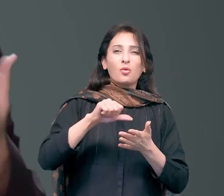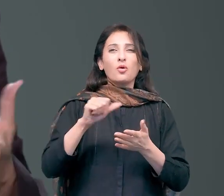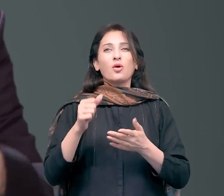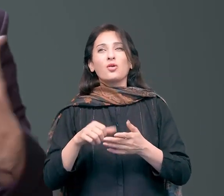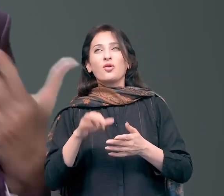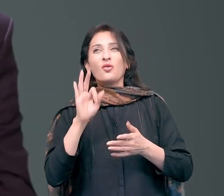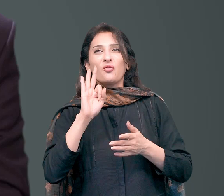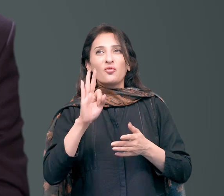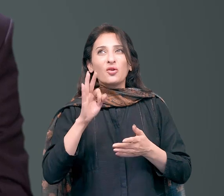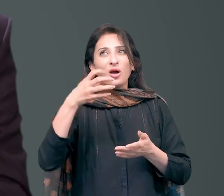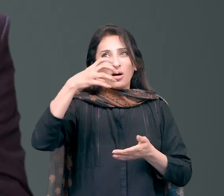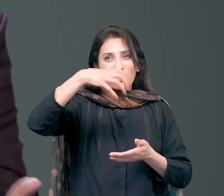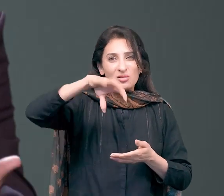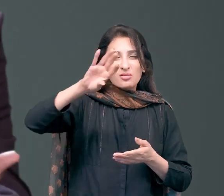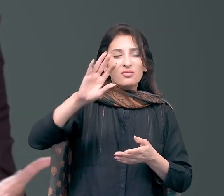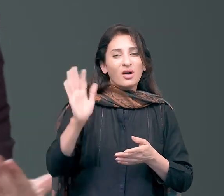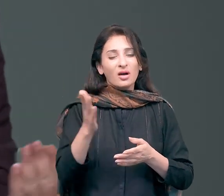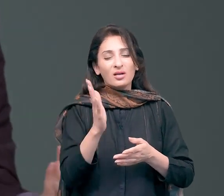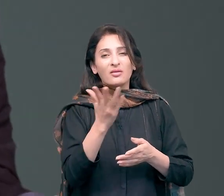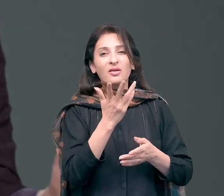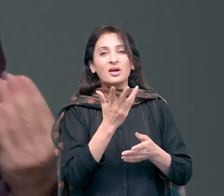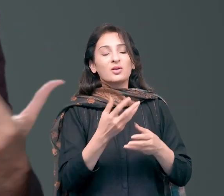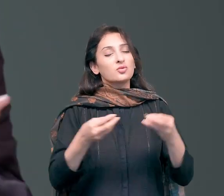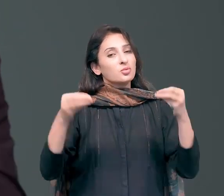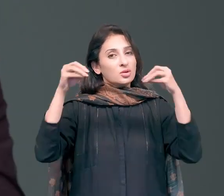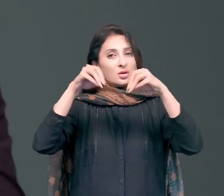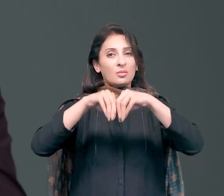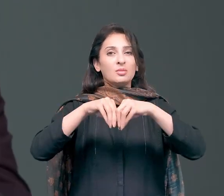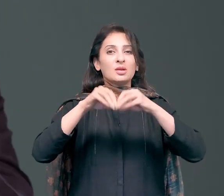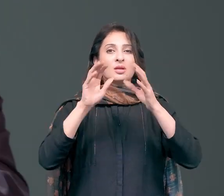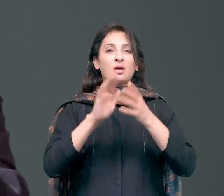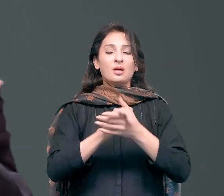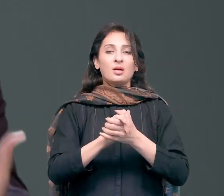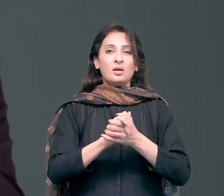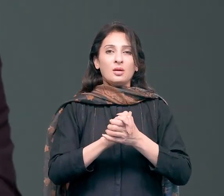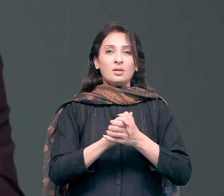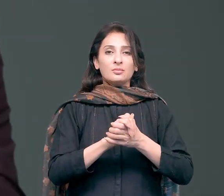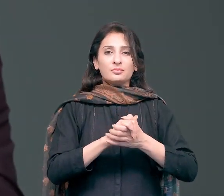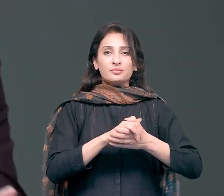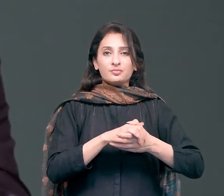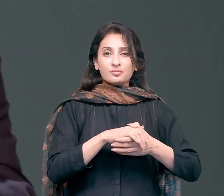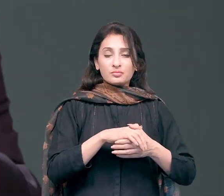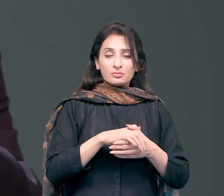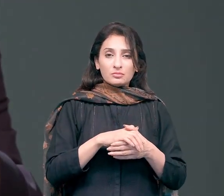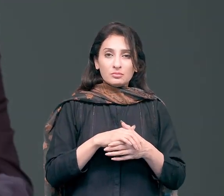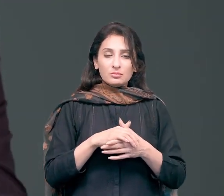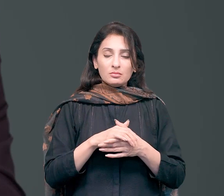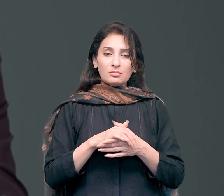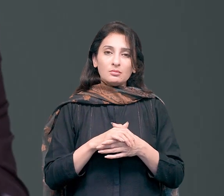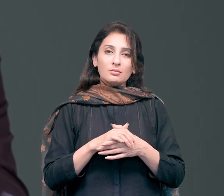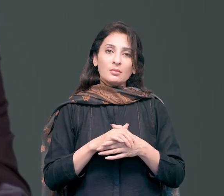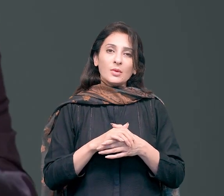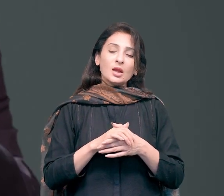وہ پرانا جرمنی اور ان کے اتحادی جنہیں ایکسس کہا گیا، ان کو الائز کہا گیا۔ تو ایسے